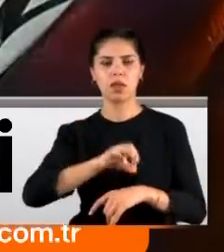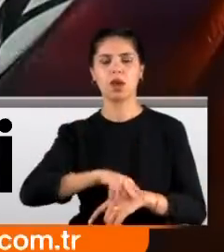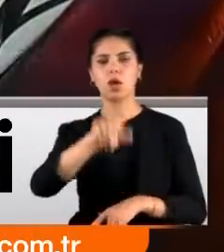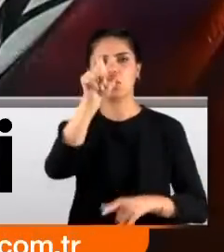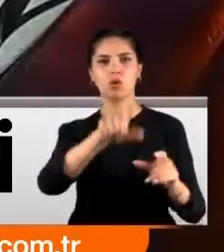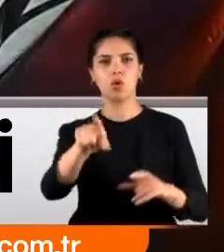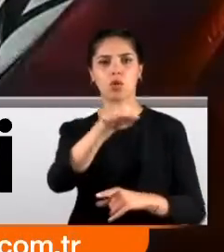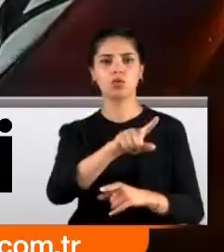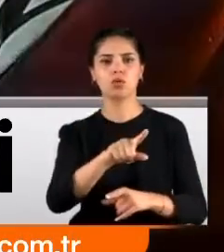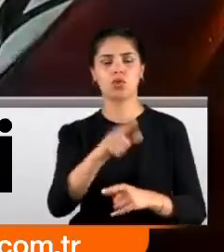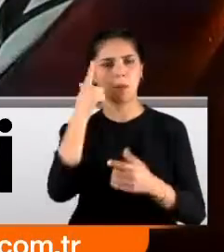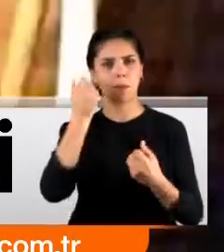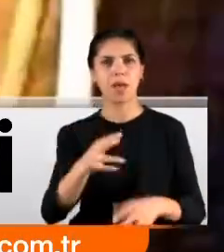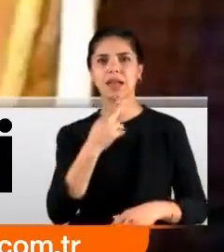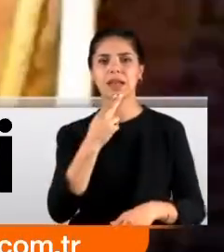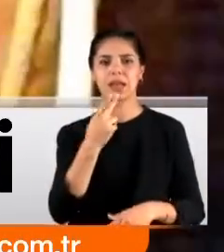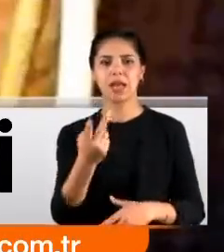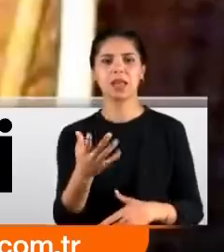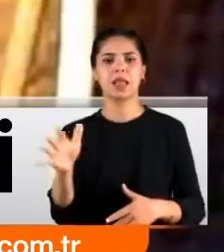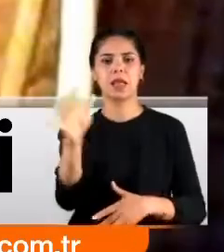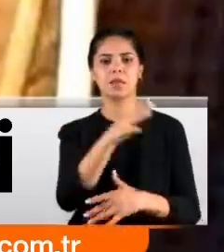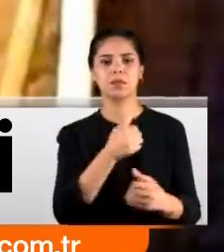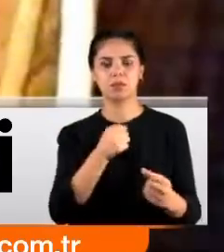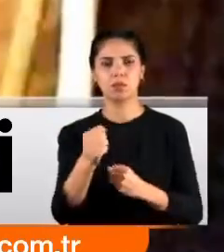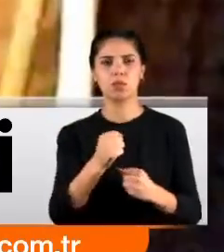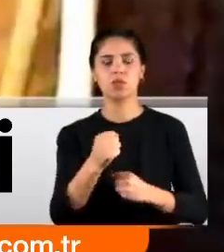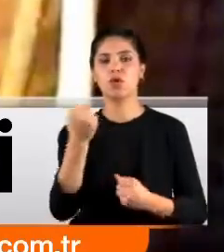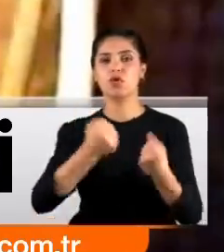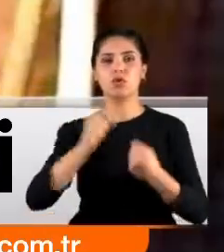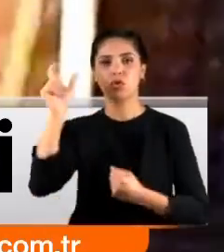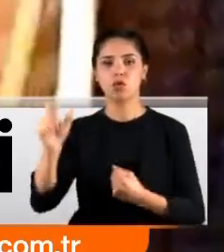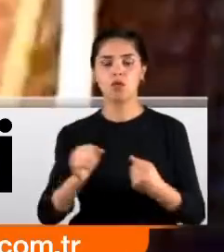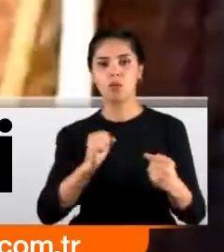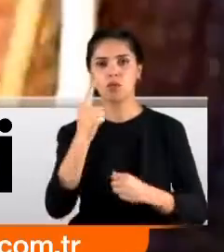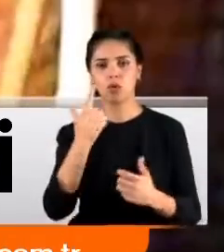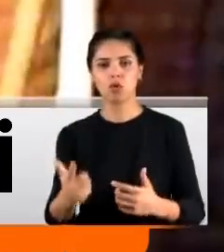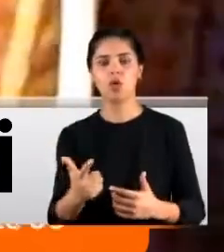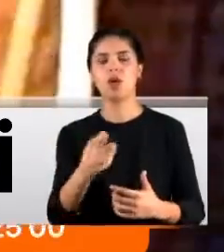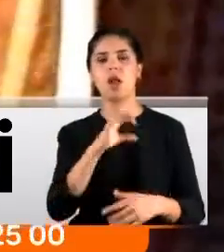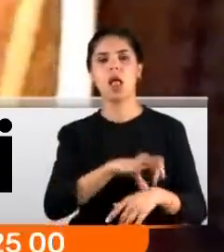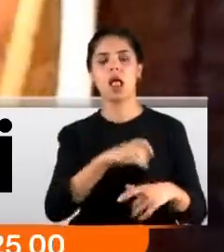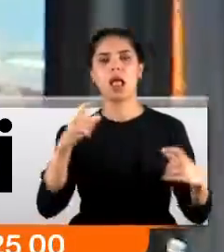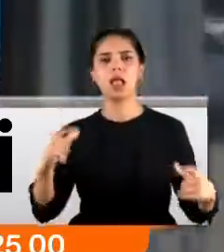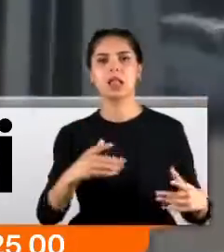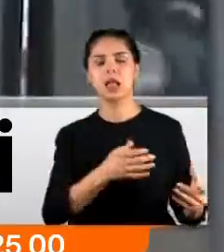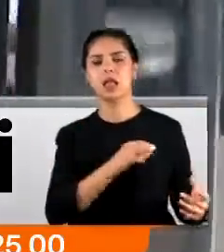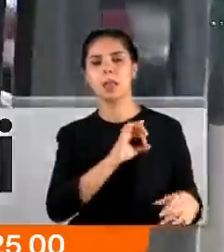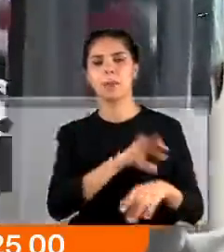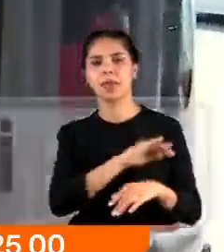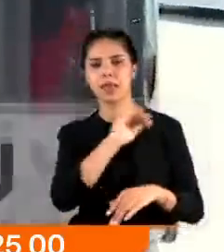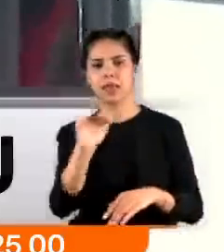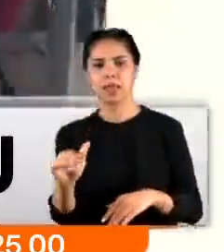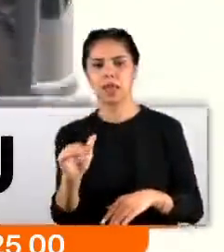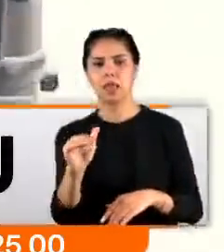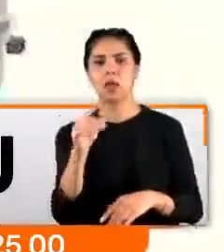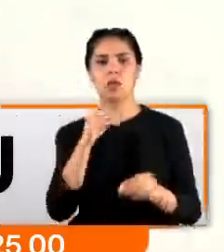yolcular da devreye girdi. Baygınlık geçiren kadına müdahale edildi. Otobüs şoförünün çabasıyla kısa sürede hastaneye vardılar. Ancak bu sefer